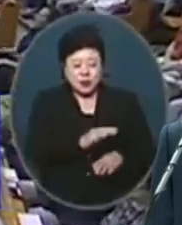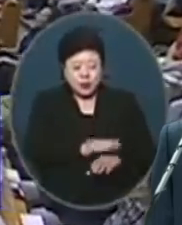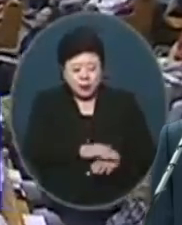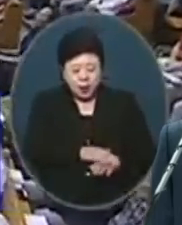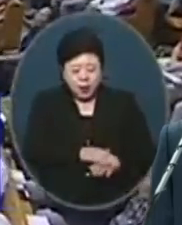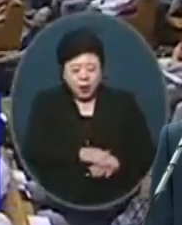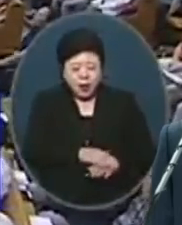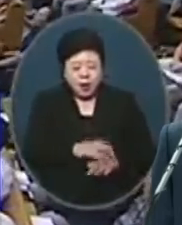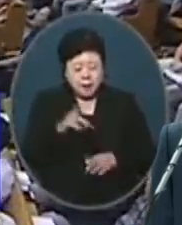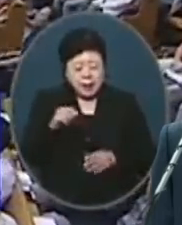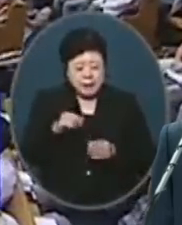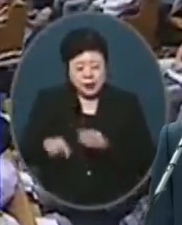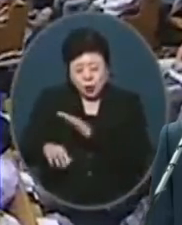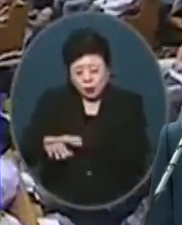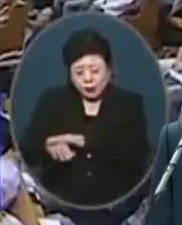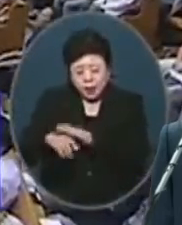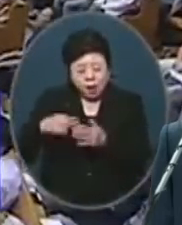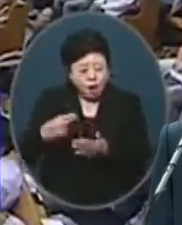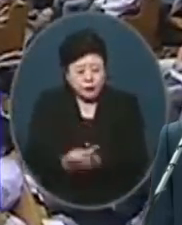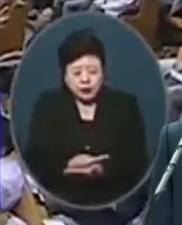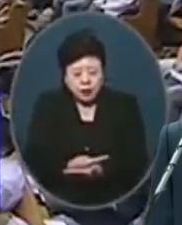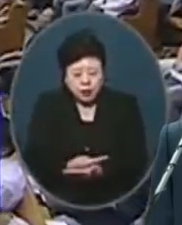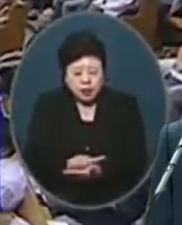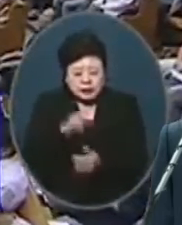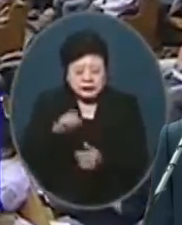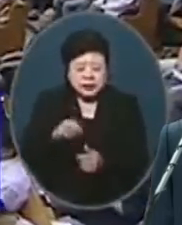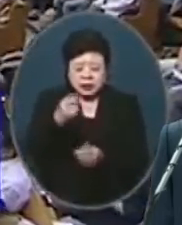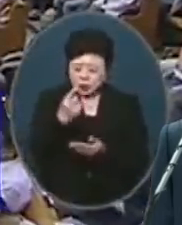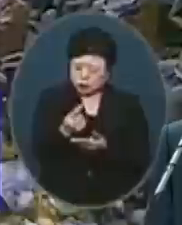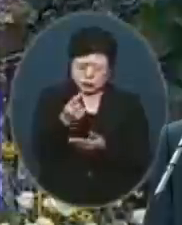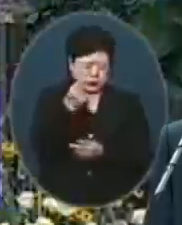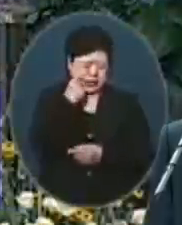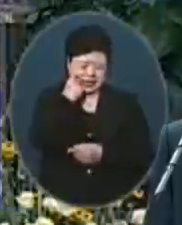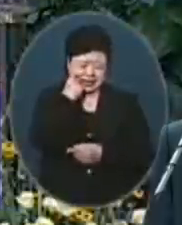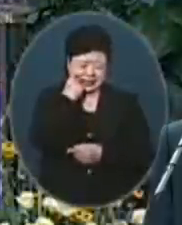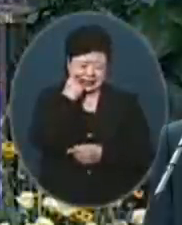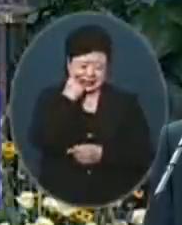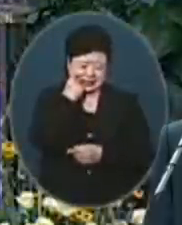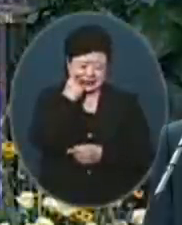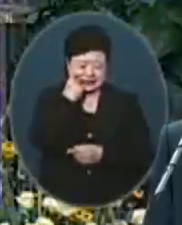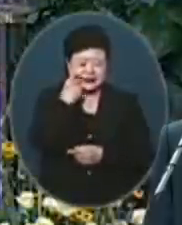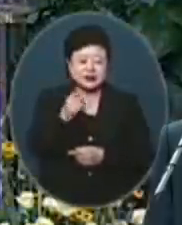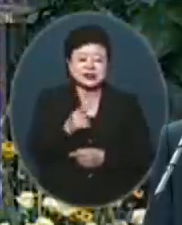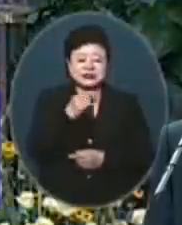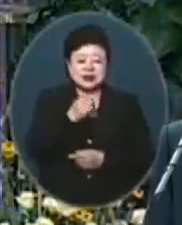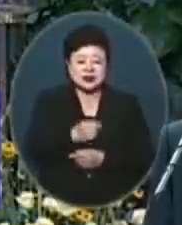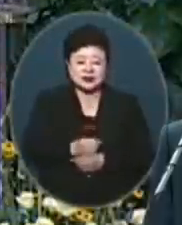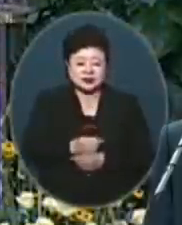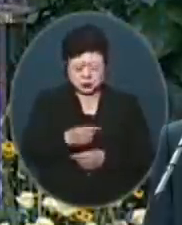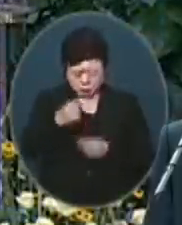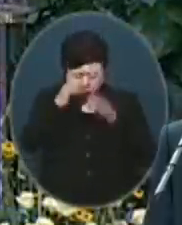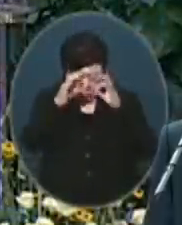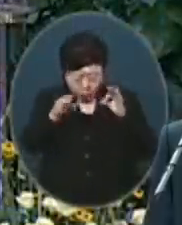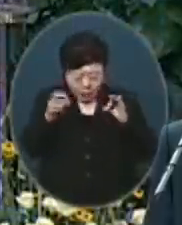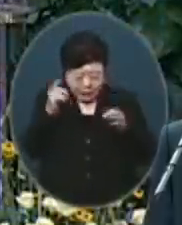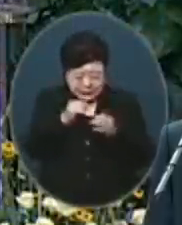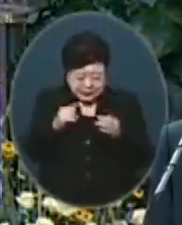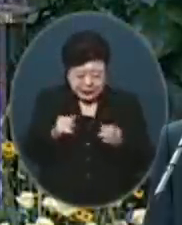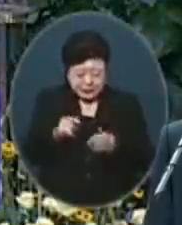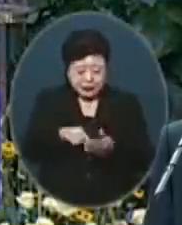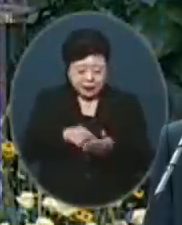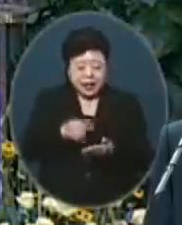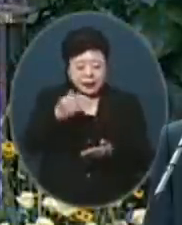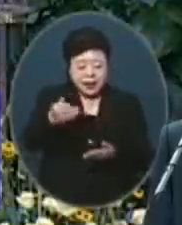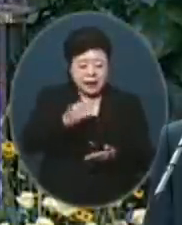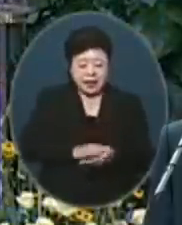내 오른쪽에서 엎드려 지나 이 재앙이 내게 가까이 하지 못하리로다. 오직 너는 똑똑히 버리니 악인들의 봉을 내가